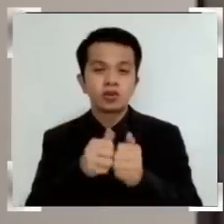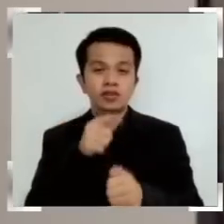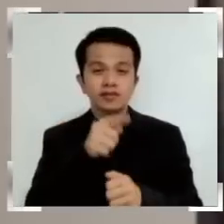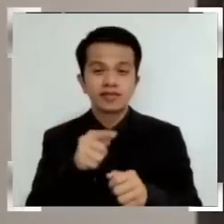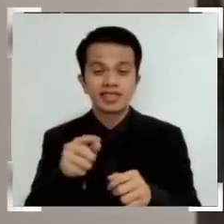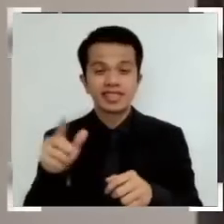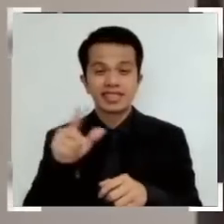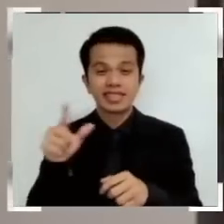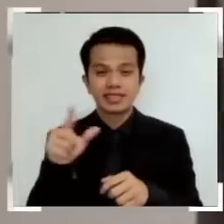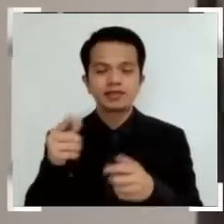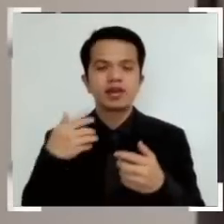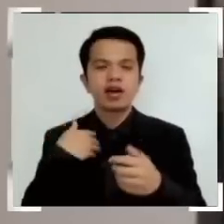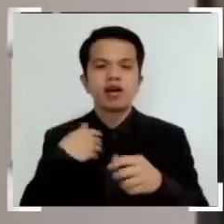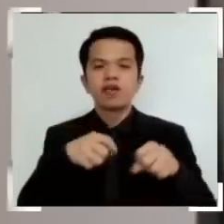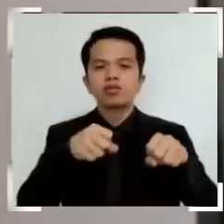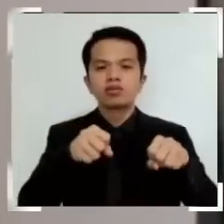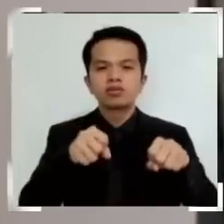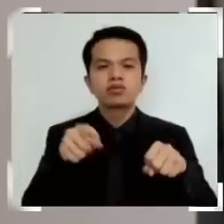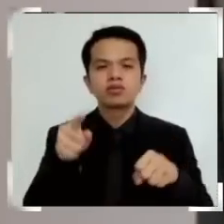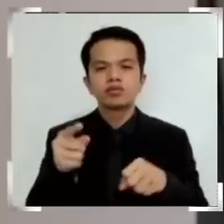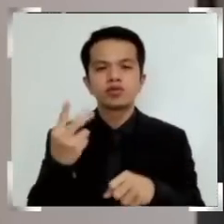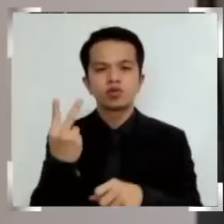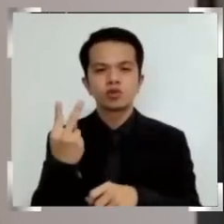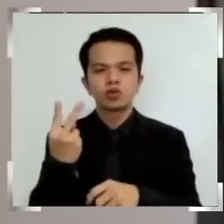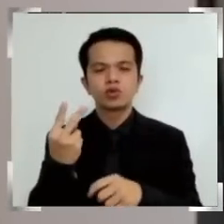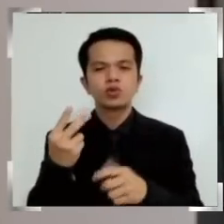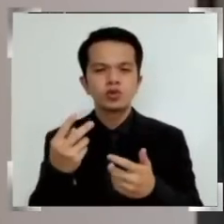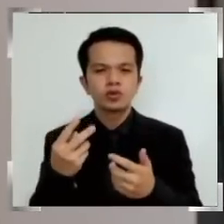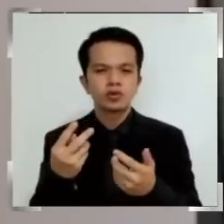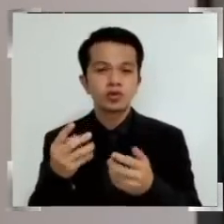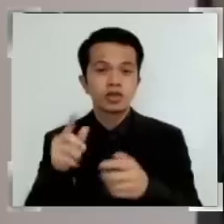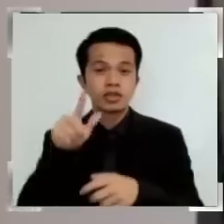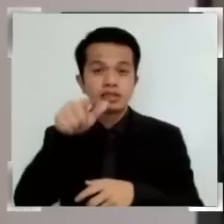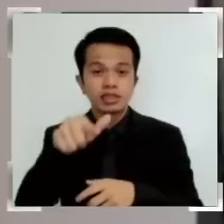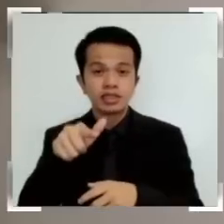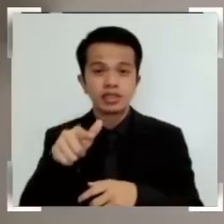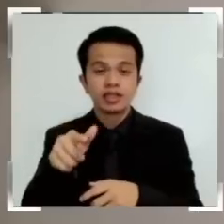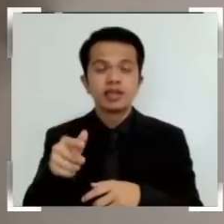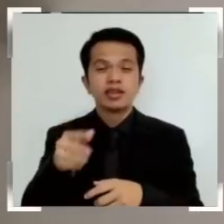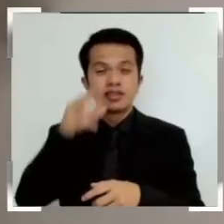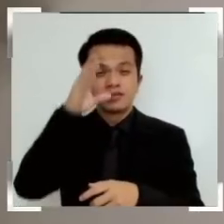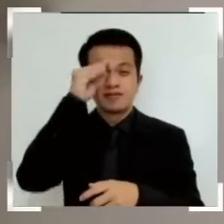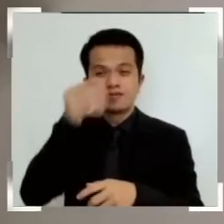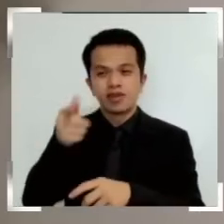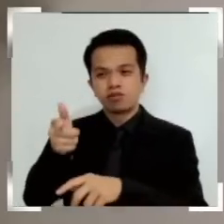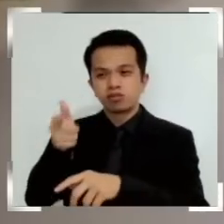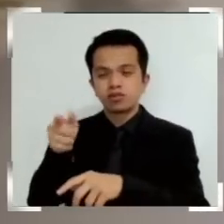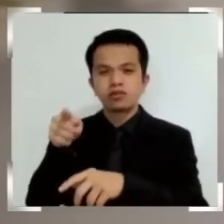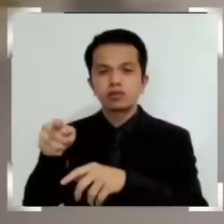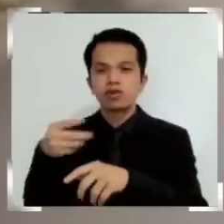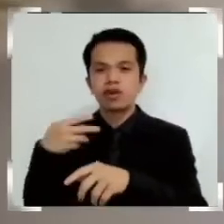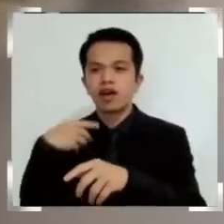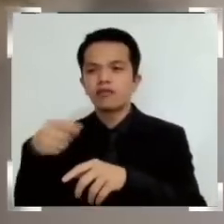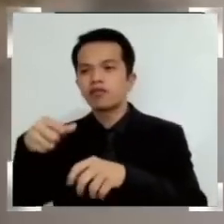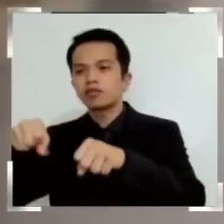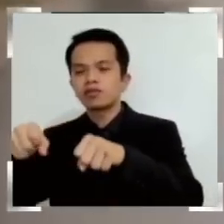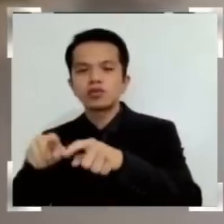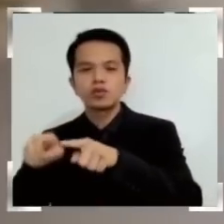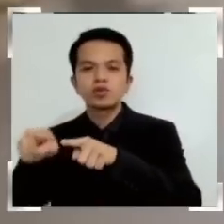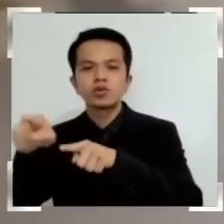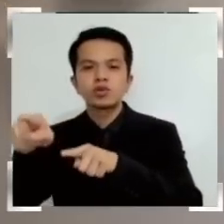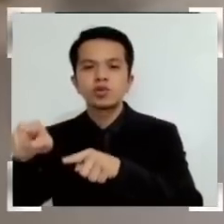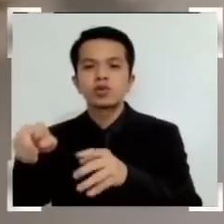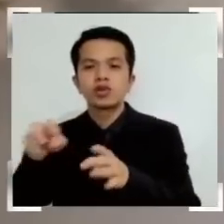pang motorsiklo na dalawa ang sakay. Maya-maya, binaril ng lalaking nakaangkas ang sinusundang rider. Bumaba pa ang gunman